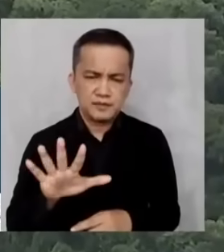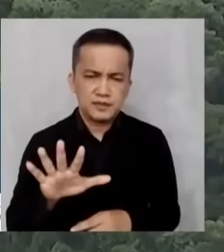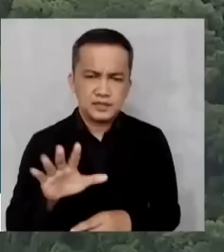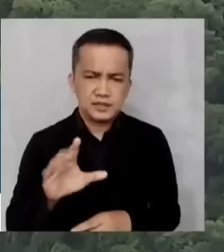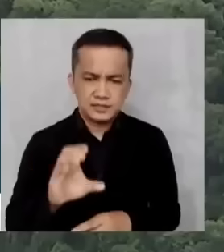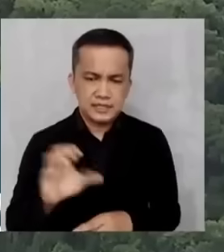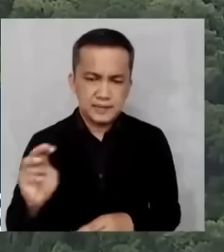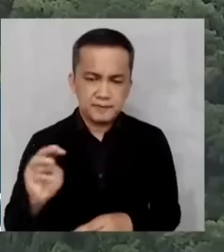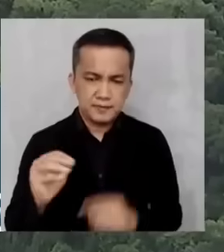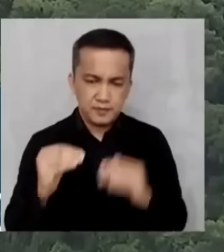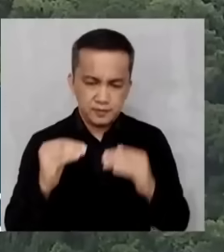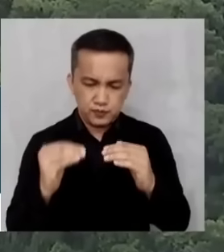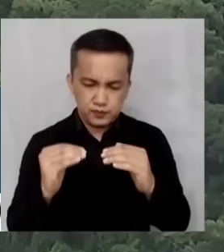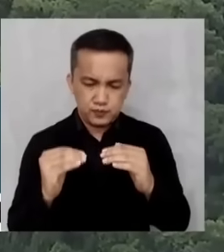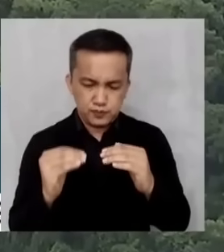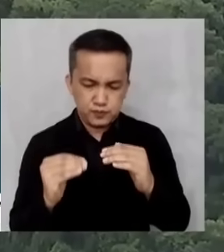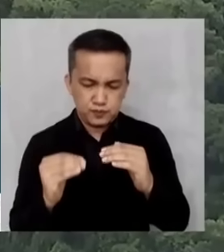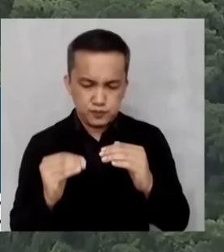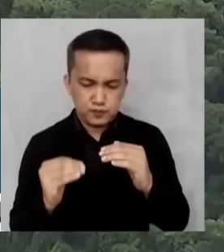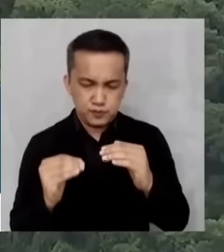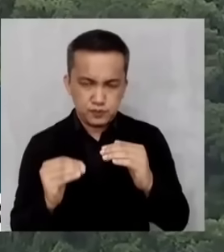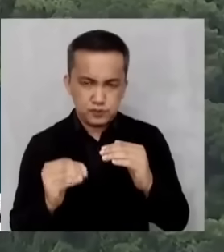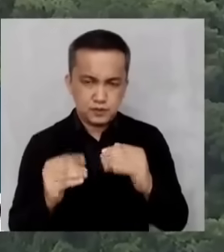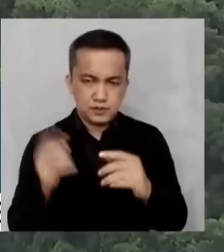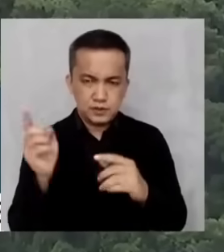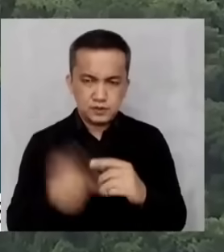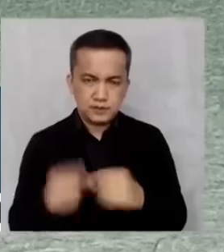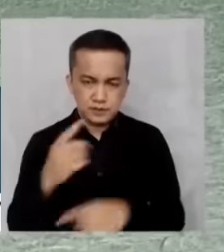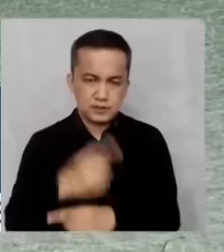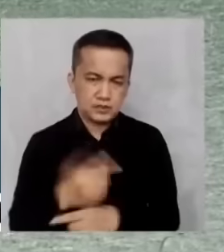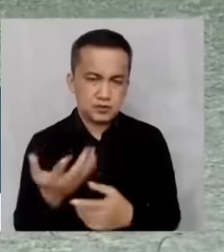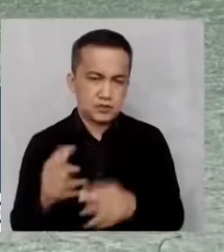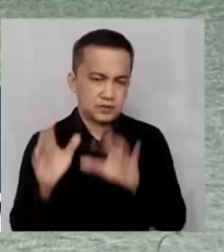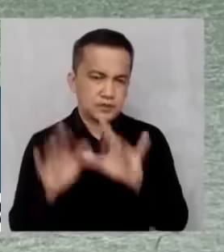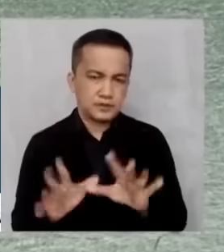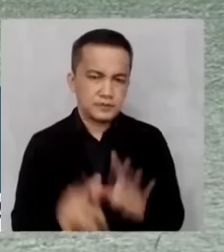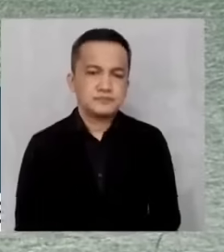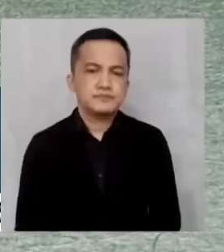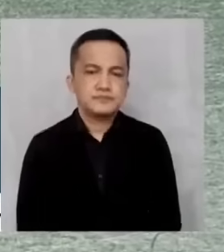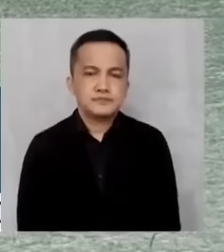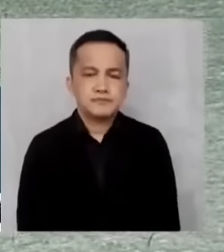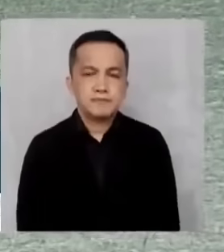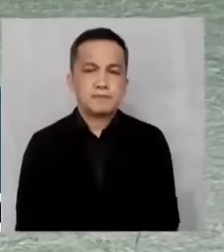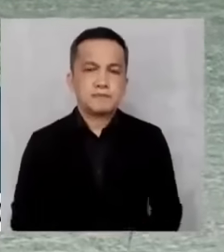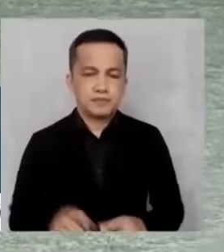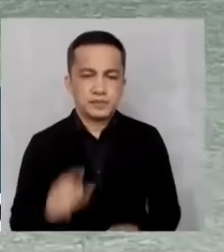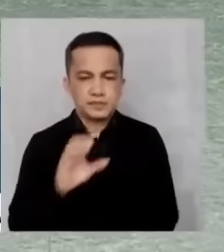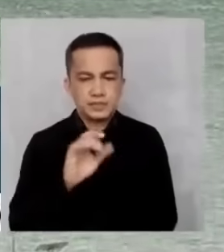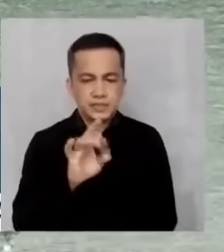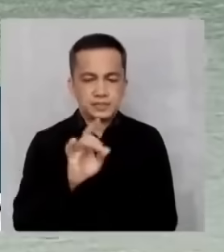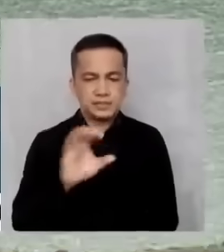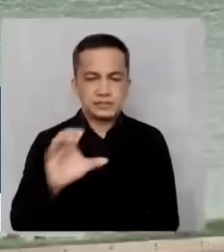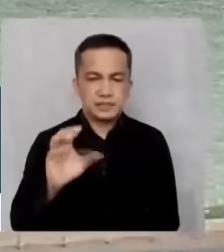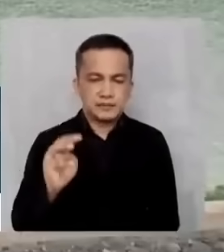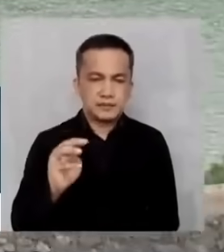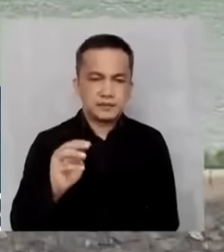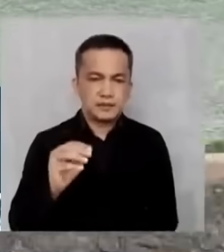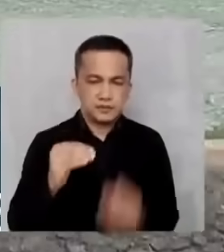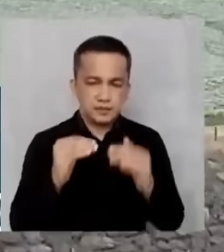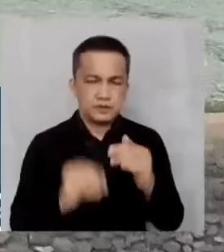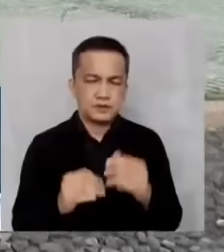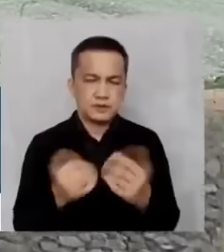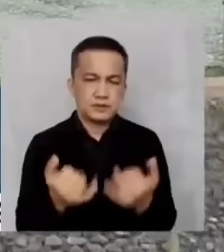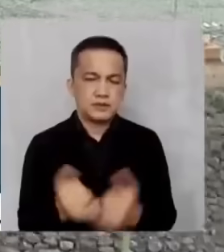ang ibinababa ng Angat Dam per day kung wala talaga mga pag-ulan. Mm-hmm. But then, 18 centimeter lang yung ibinaba niya sa